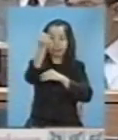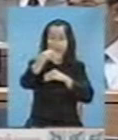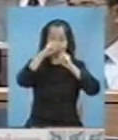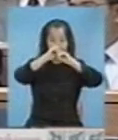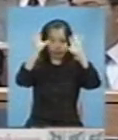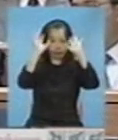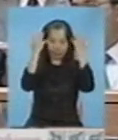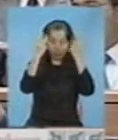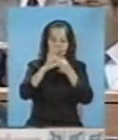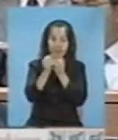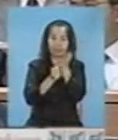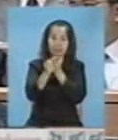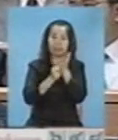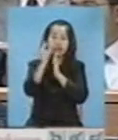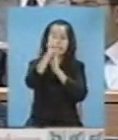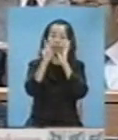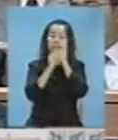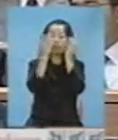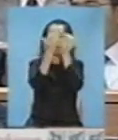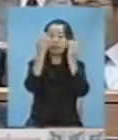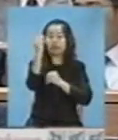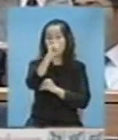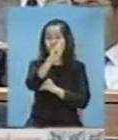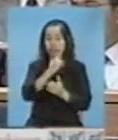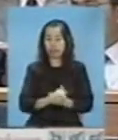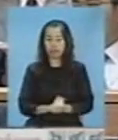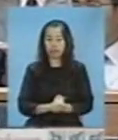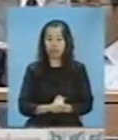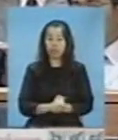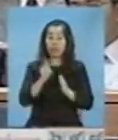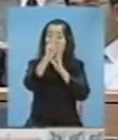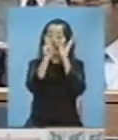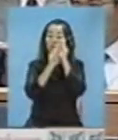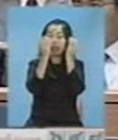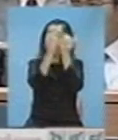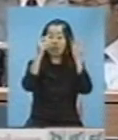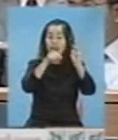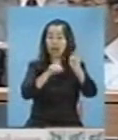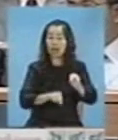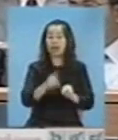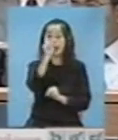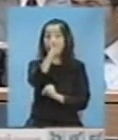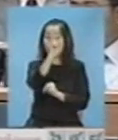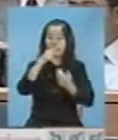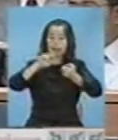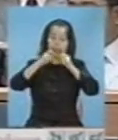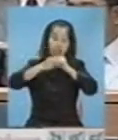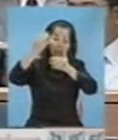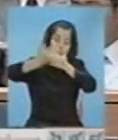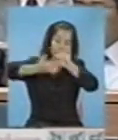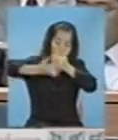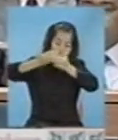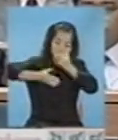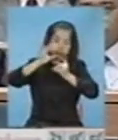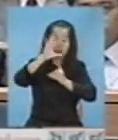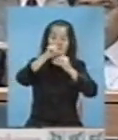เริ่มแก้ไขรัฐธรรมนูญในวันนี้ว่ารัฐธรรมนูญมาตราใดเป็นปัญหาต่อการบริหารราชการ